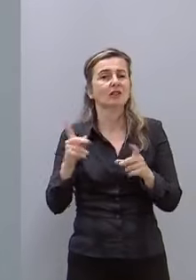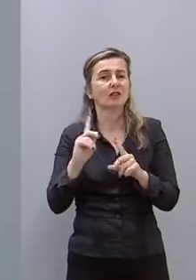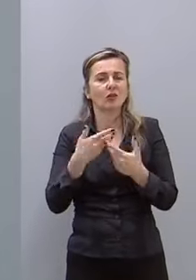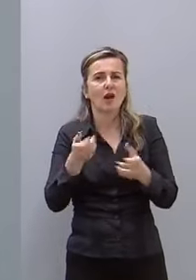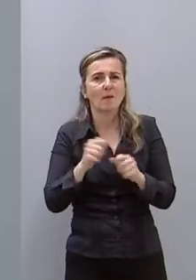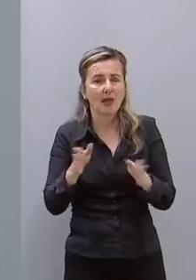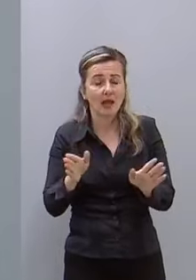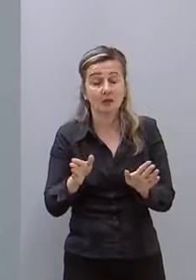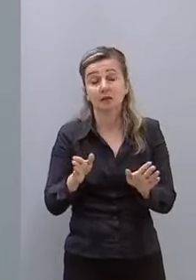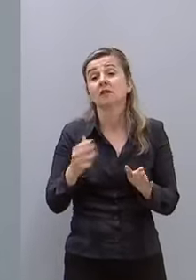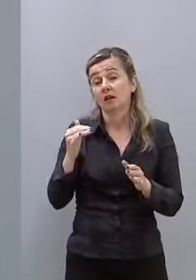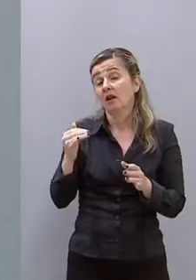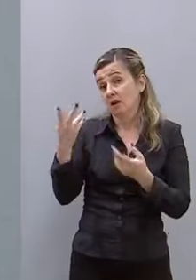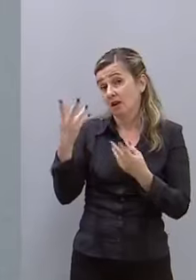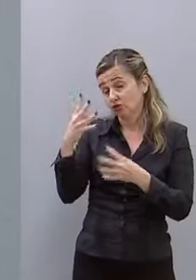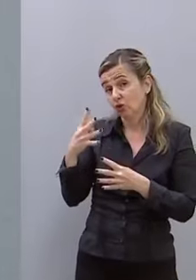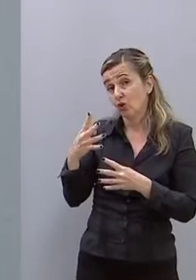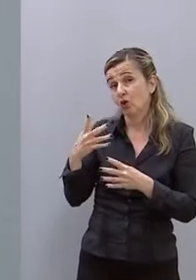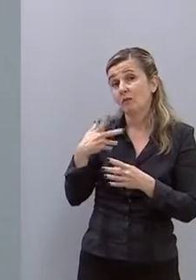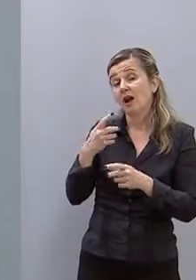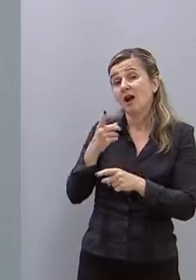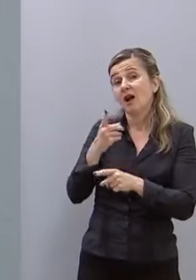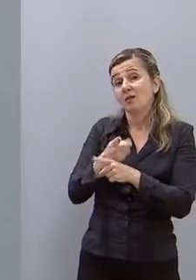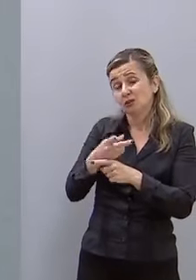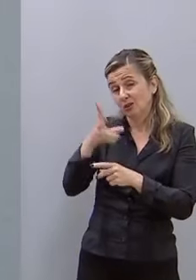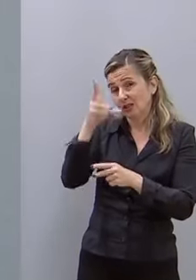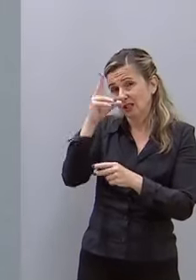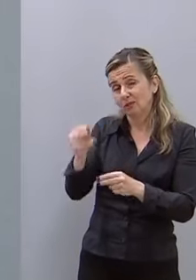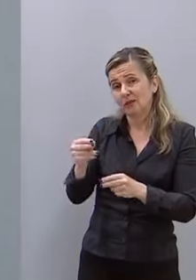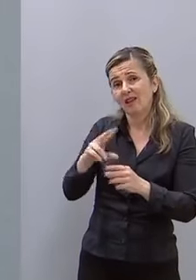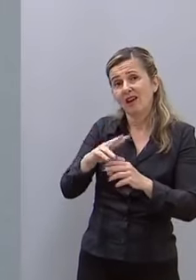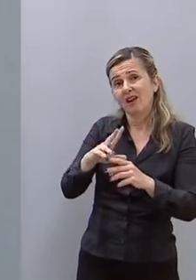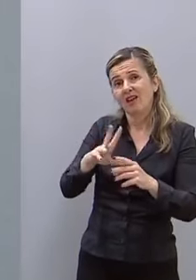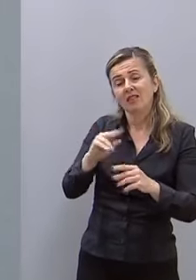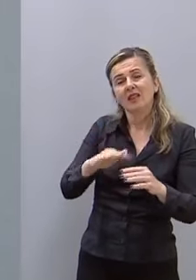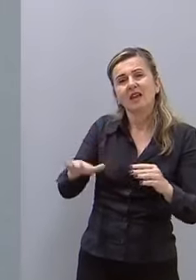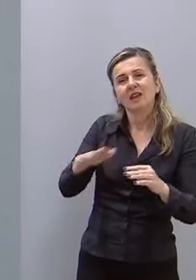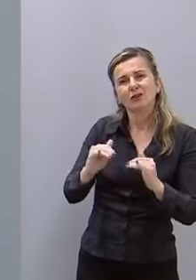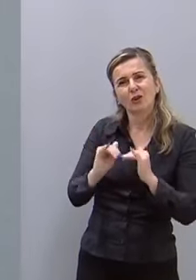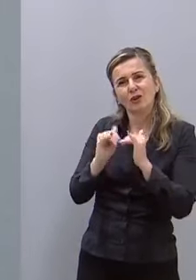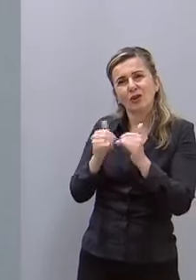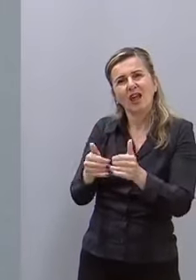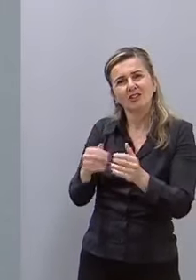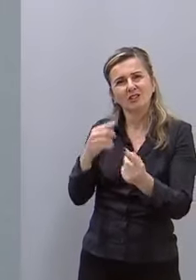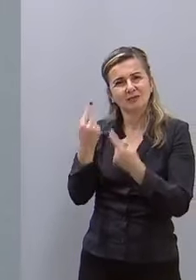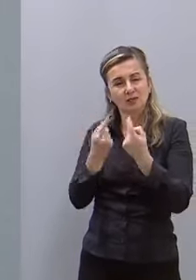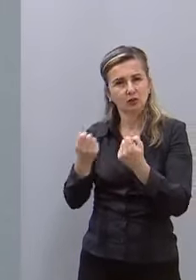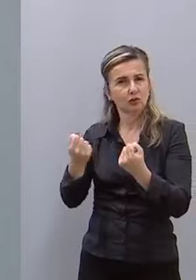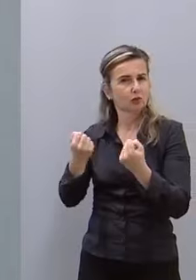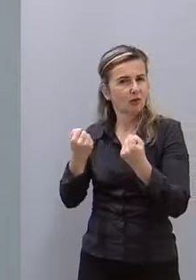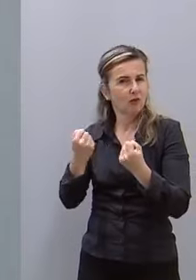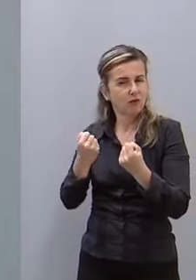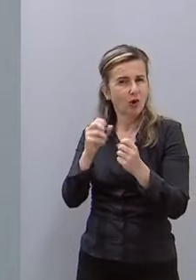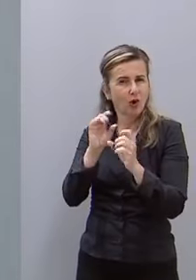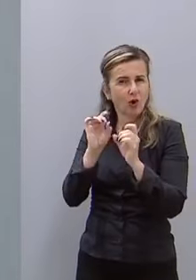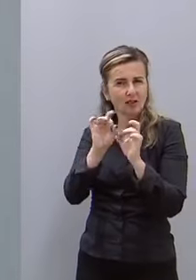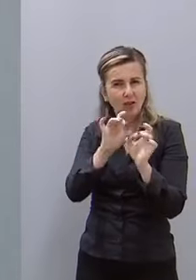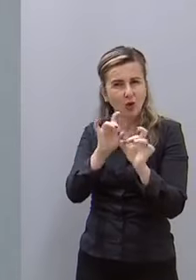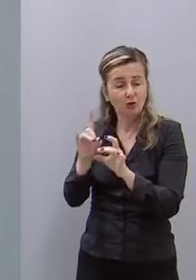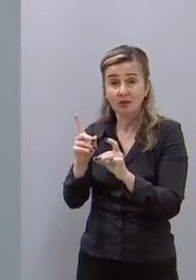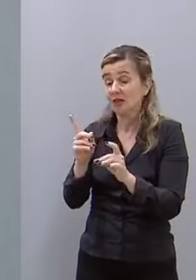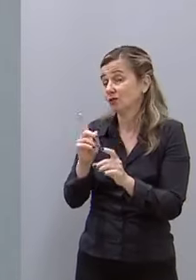di un territorio che sta uscendo da una situazione di forte di forte contagio però è chiaro che non è giusto